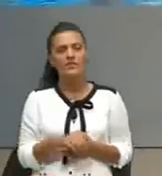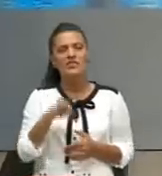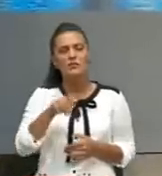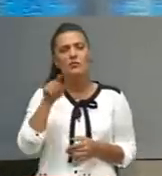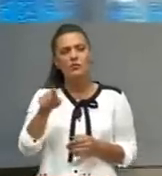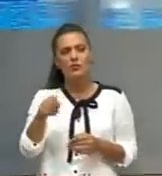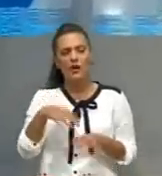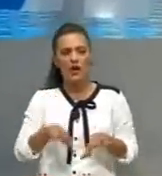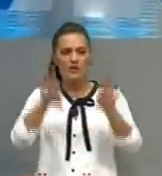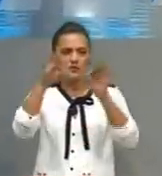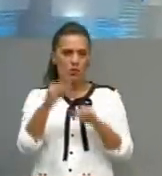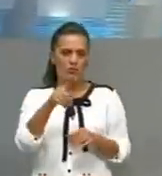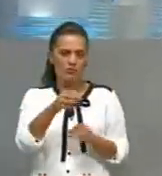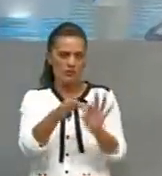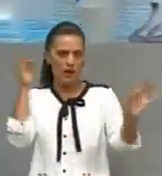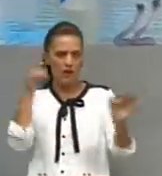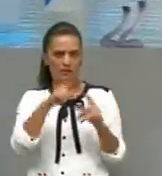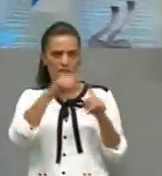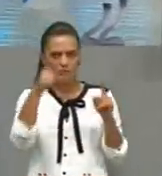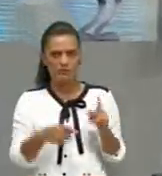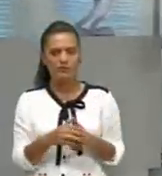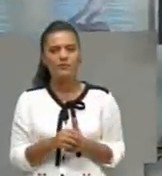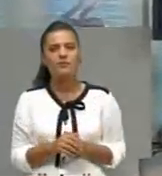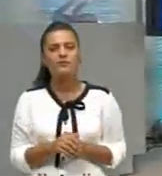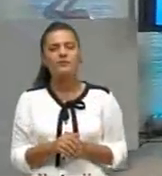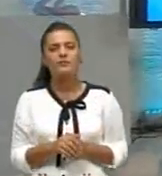şimdi bu kurulmuş oldu bu yayımız. Pınar Hanım.